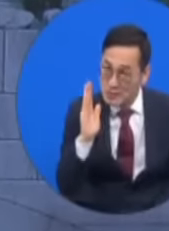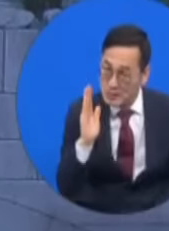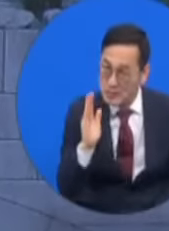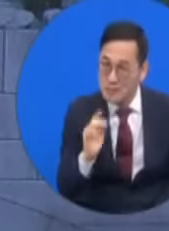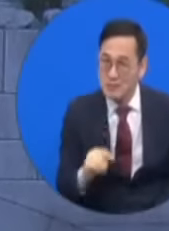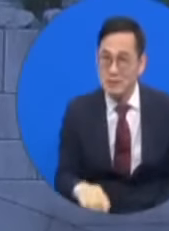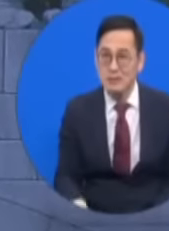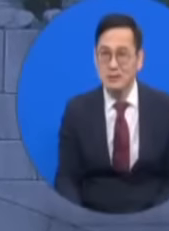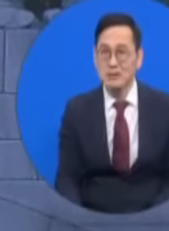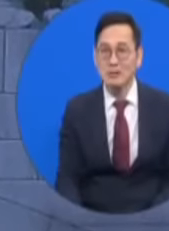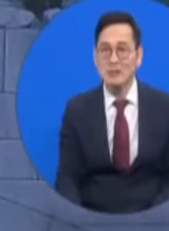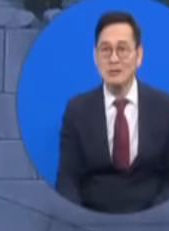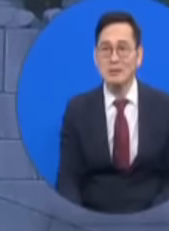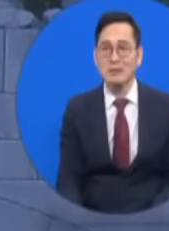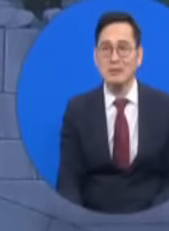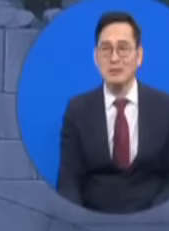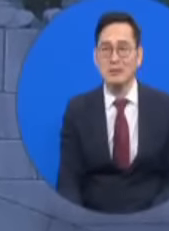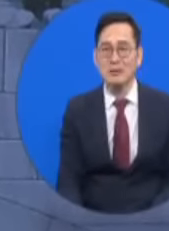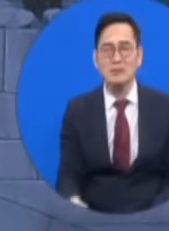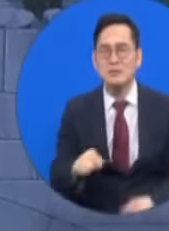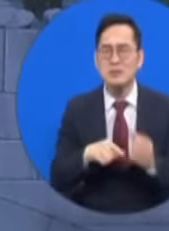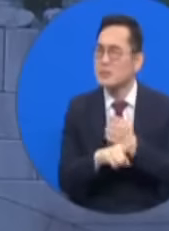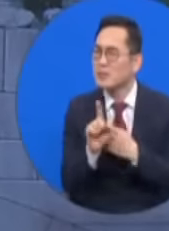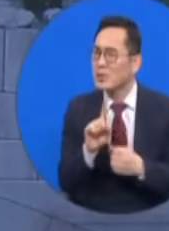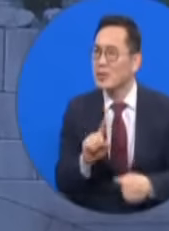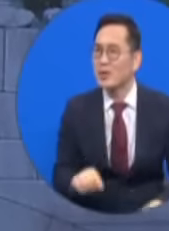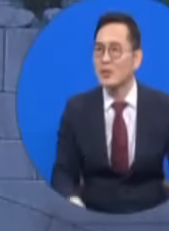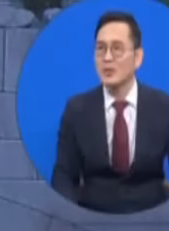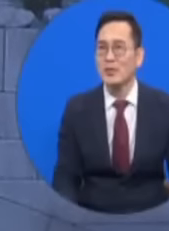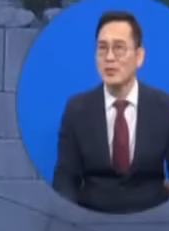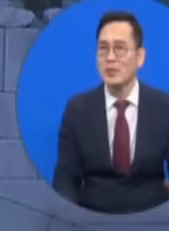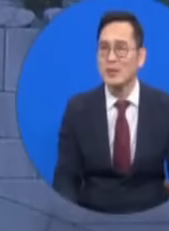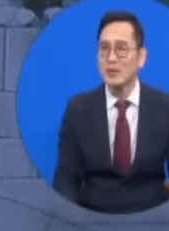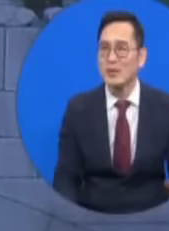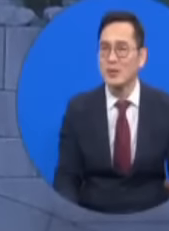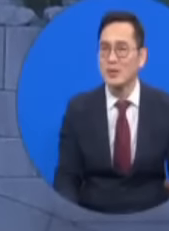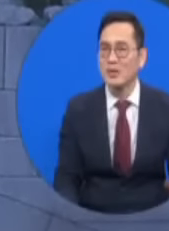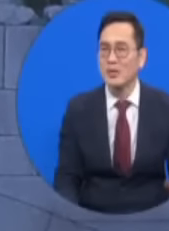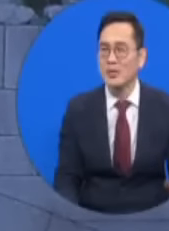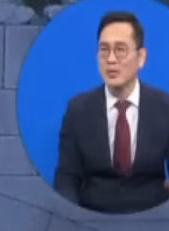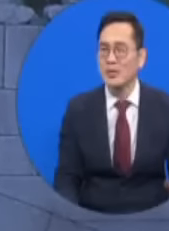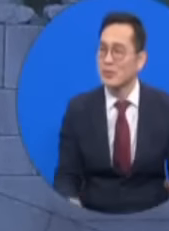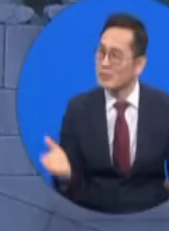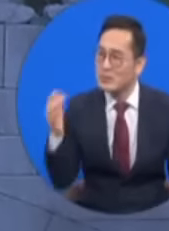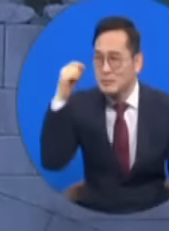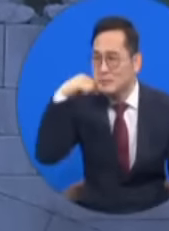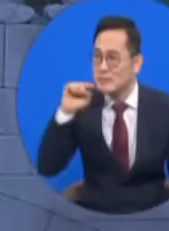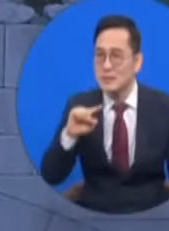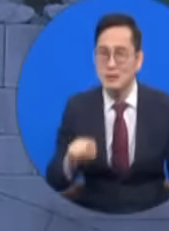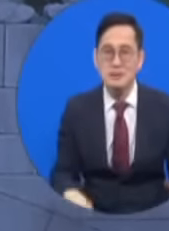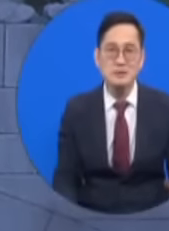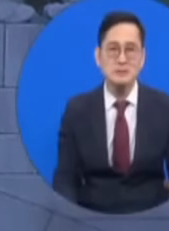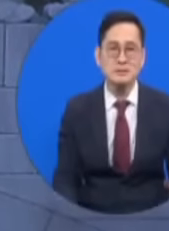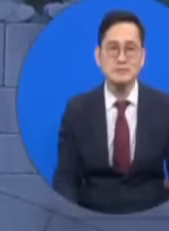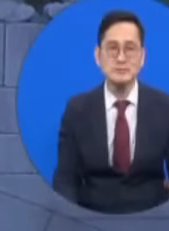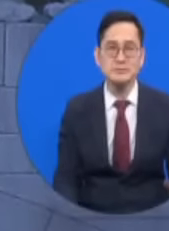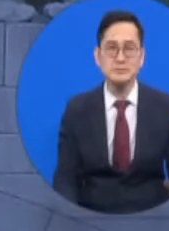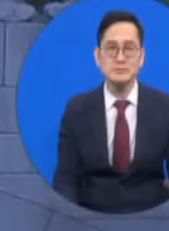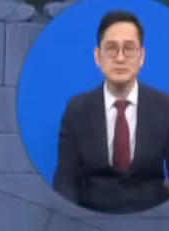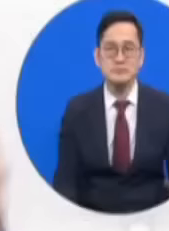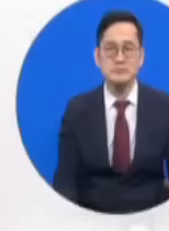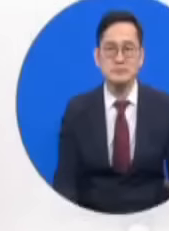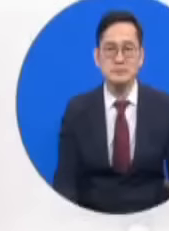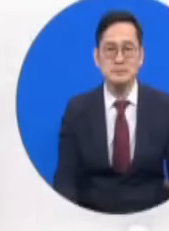일했는데 아이고 간만에 일했네 뭐 이런 표현입니까? 아니면 정말 일한 척한 겁니까? 근데 지금 앵커께서 말한 이 얘기가